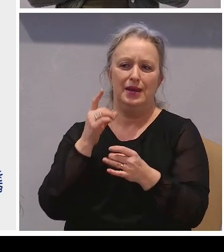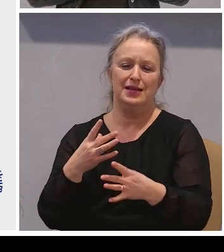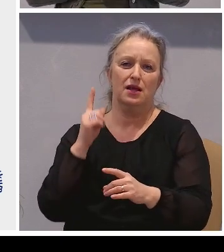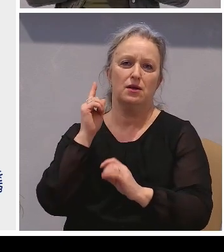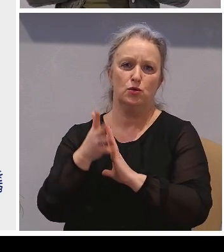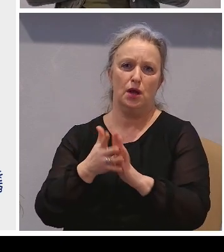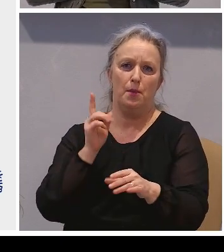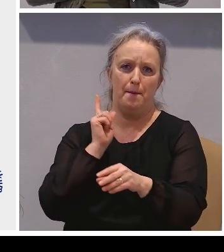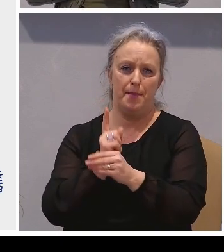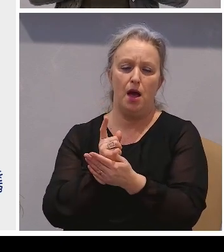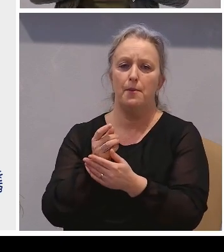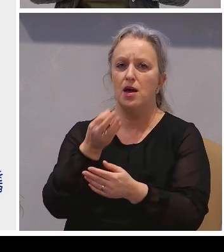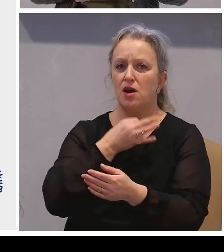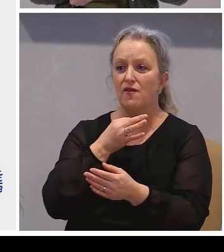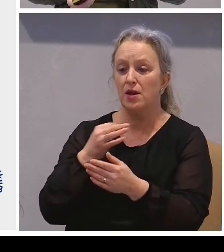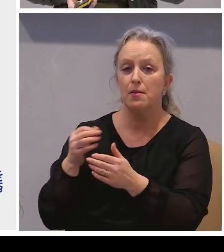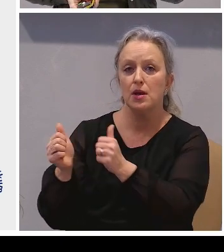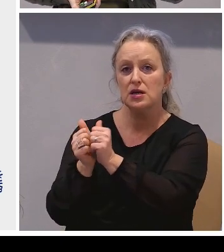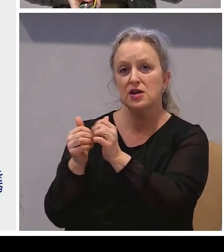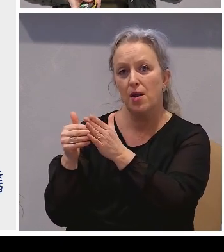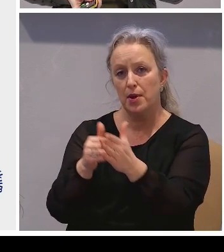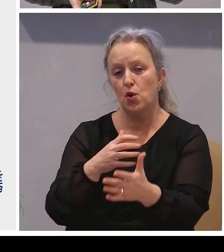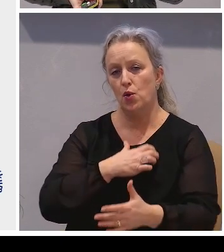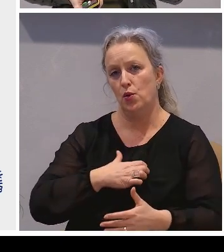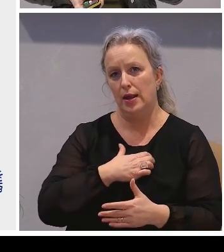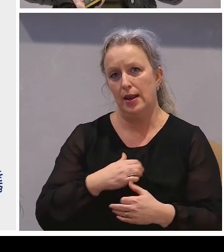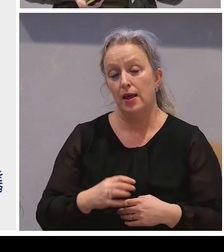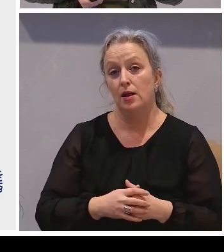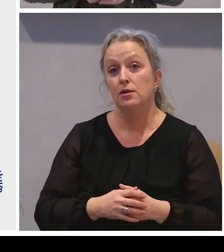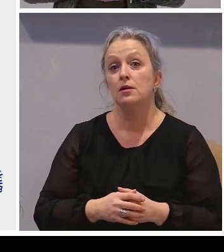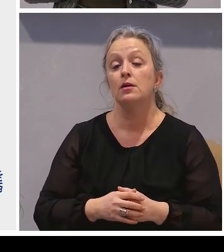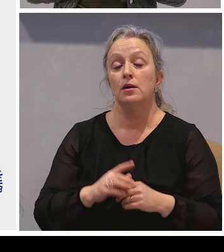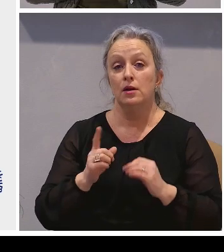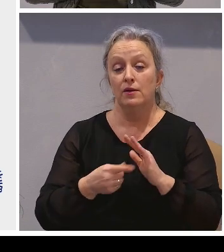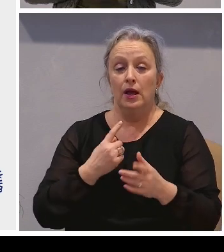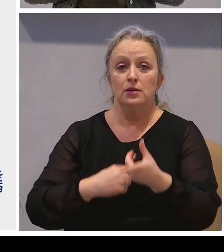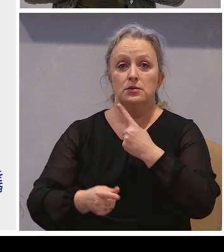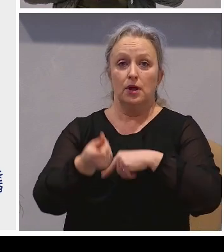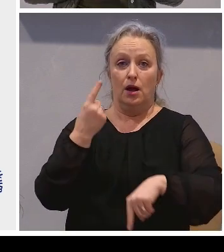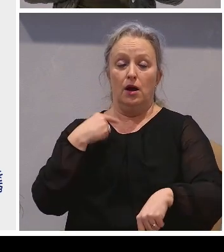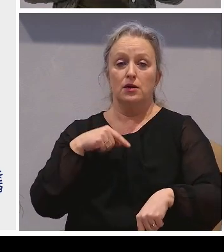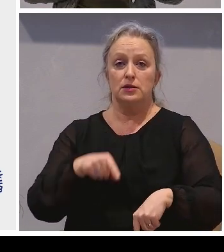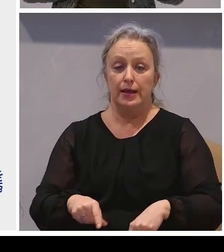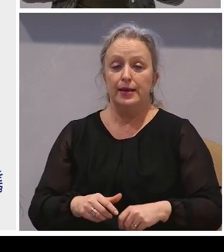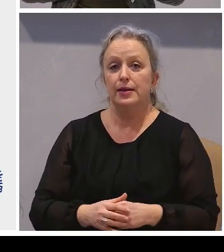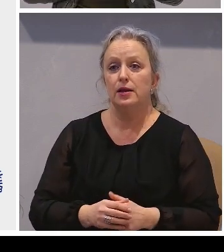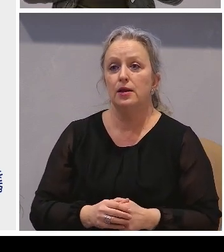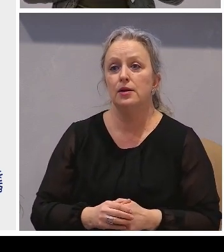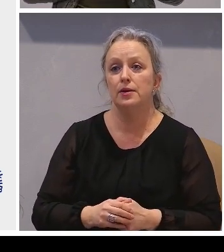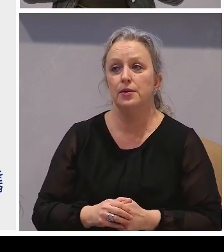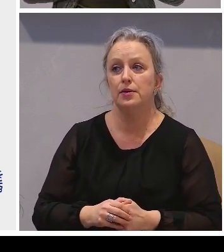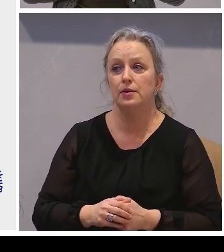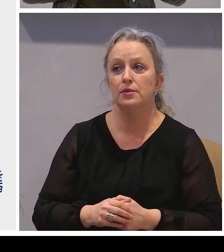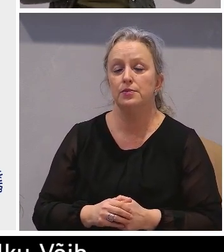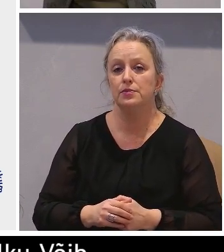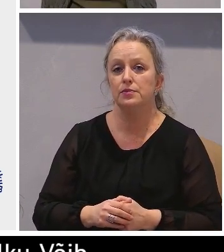the see disease ravimi itself, kõrvaltoime on siin oluline. but we have to understand Nii, aga ma that tulen the tagasi selle drug juurde also nüüd, has an et important me side ei ole effect enam, here.